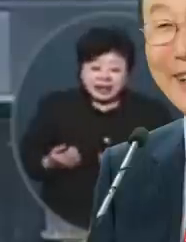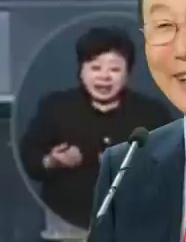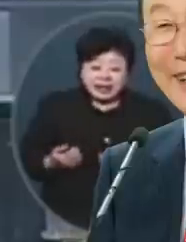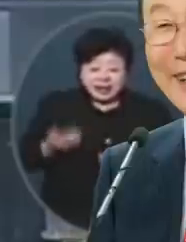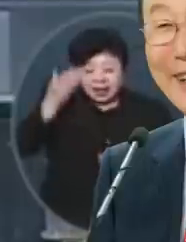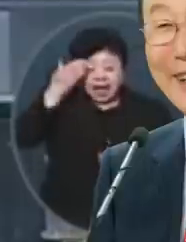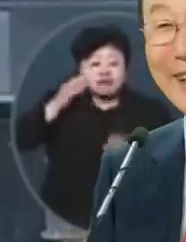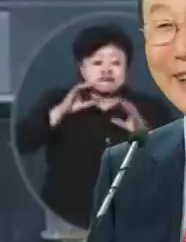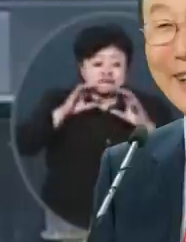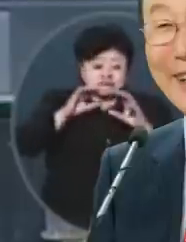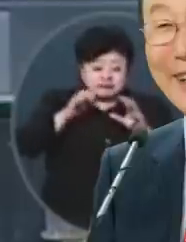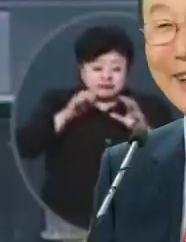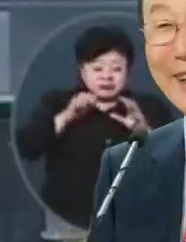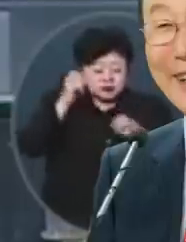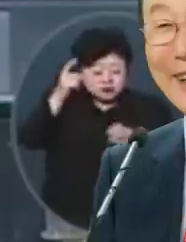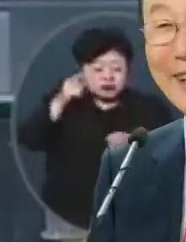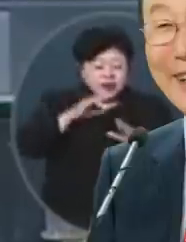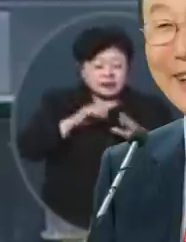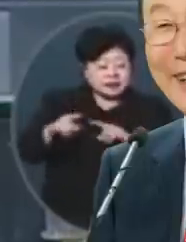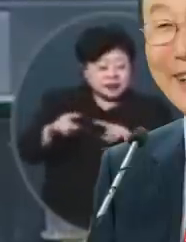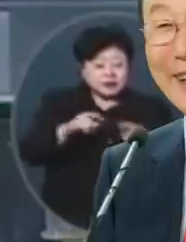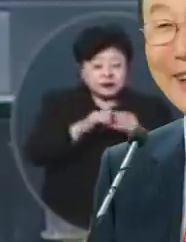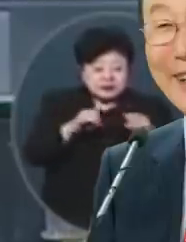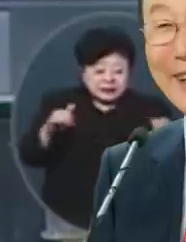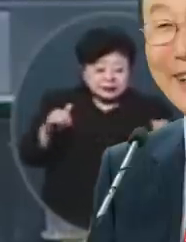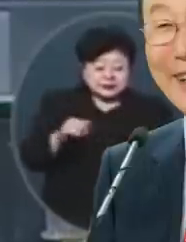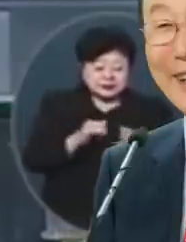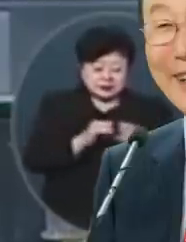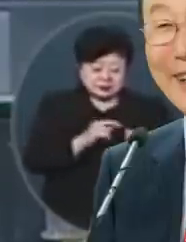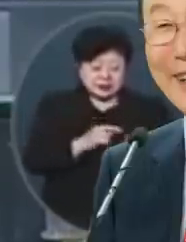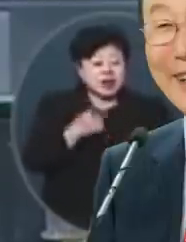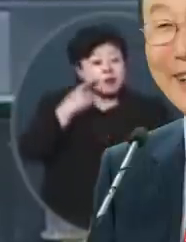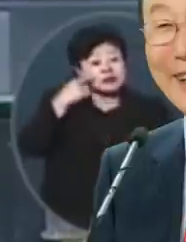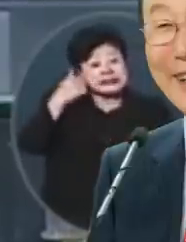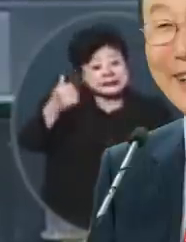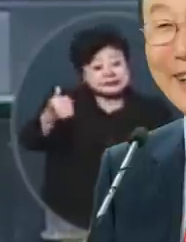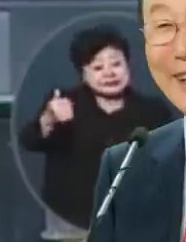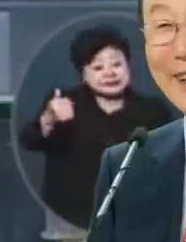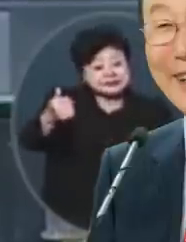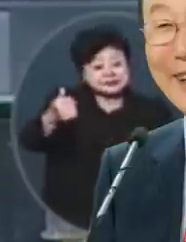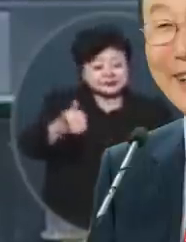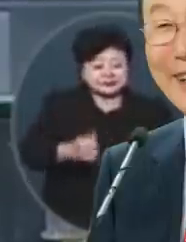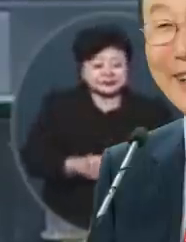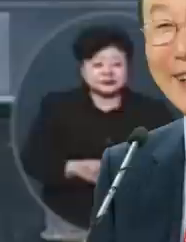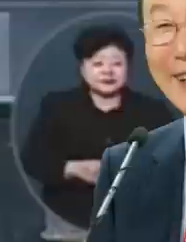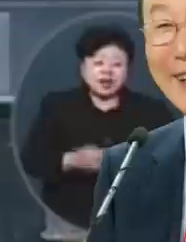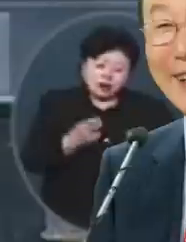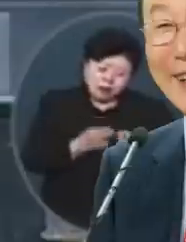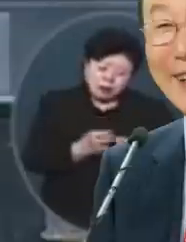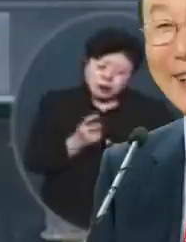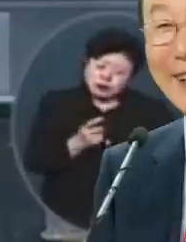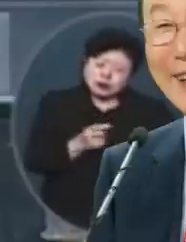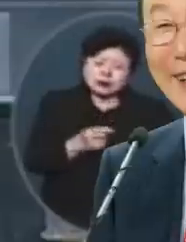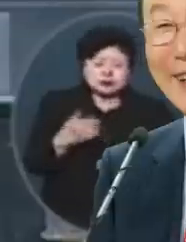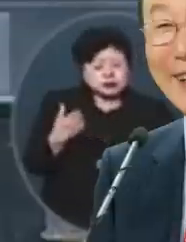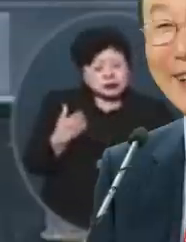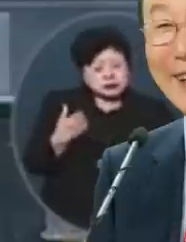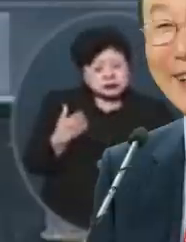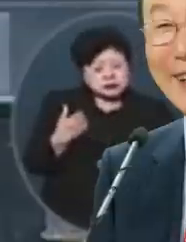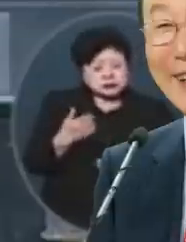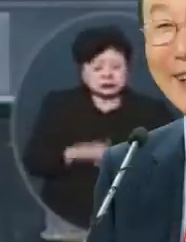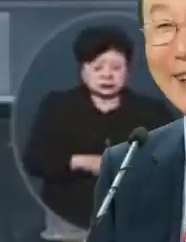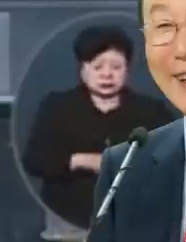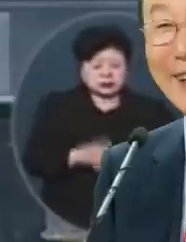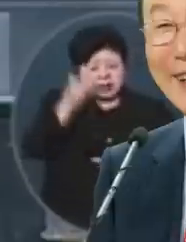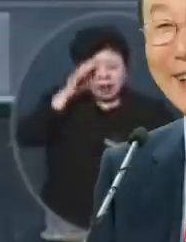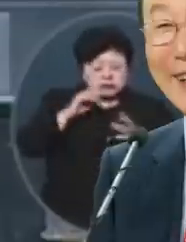우리 한국의 훌륭한 정치인이었던 한 분이 목사님 어떻게 할까를 모르겠습니다. 이렇게